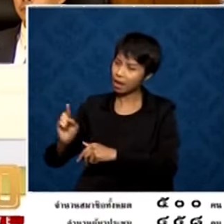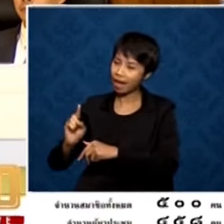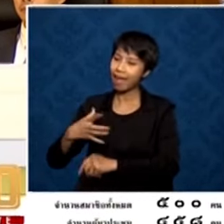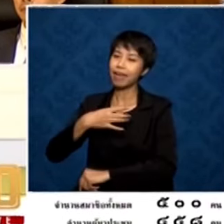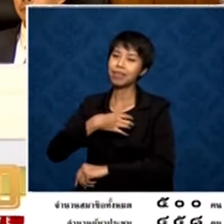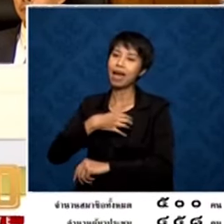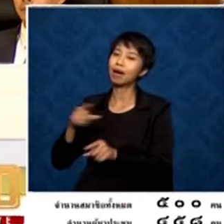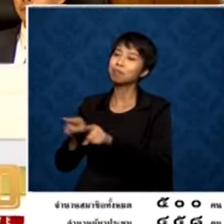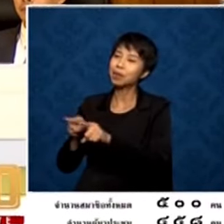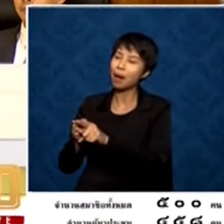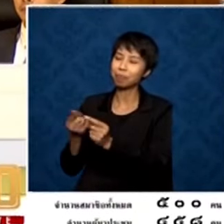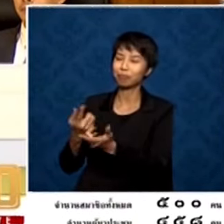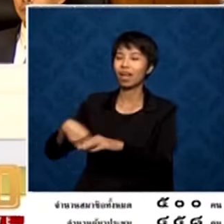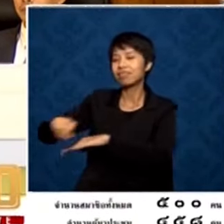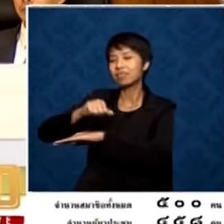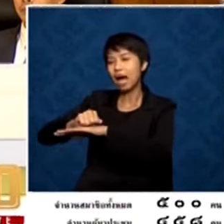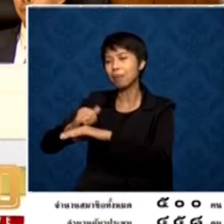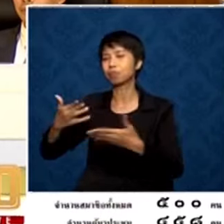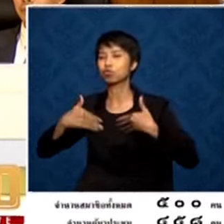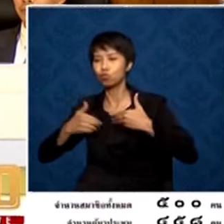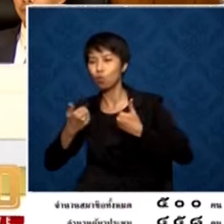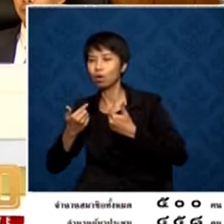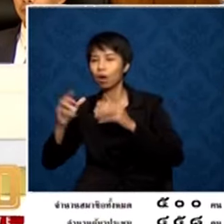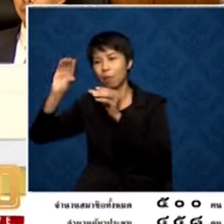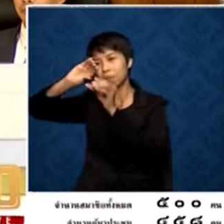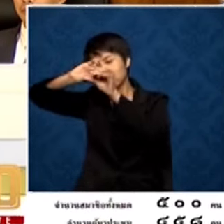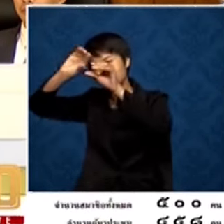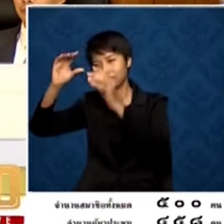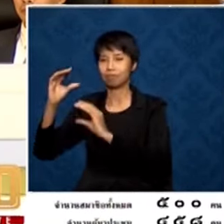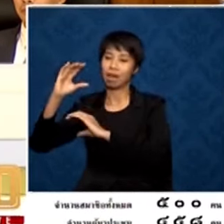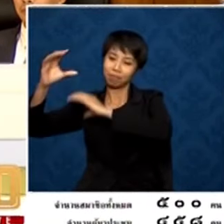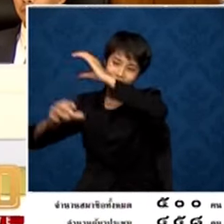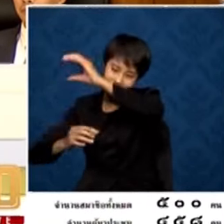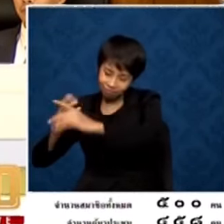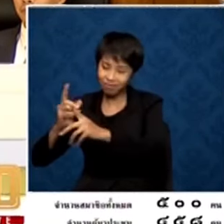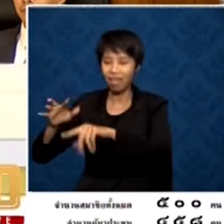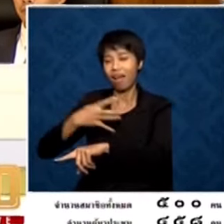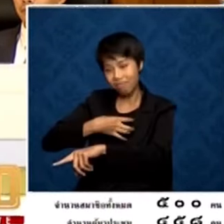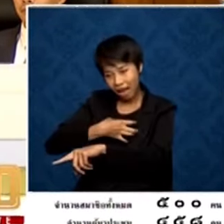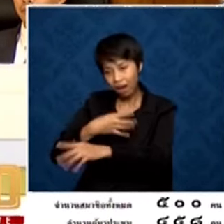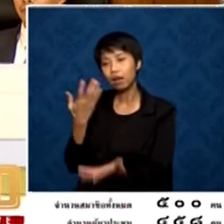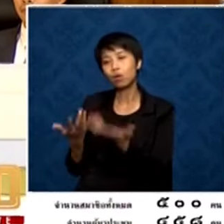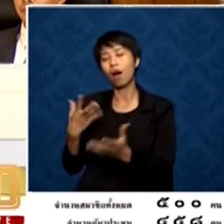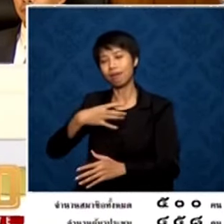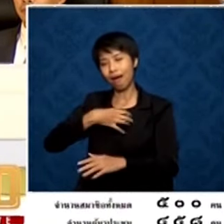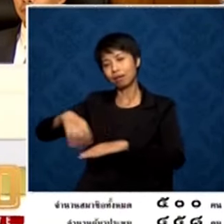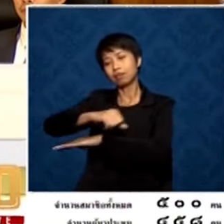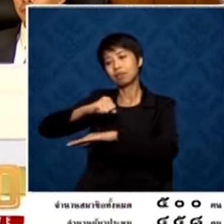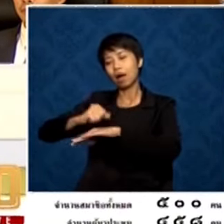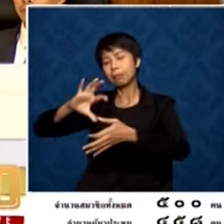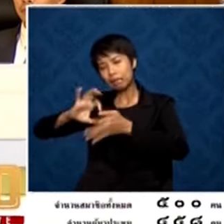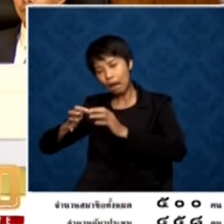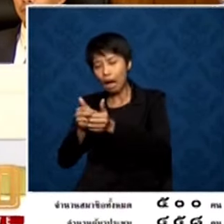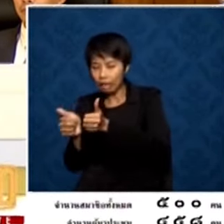และรายได้ของรัฐรายงานกรรมาธิการได้มีการศึกษาตัวอย่างประเทศที่ประสบความสำเร็จและการเดินหน้าสามารถส้า